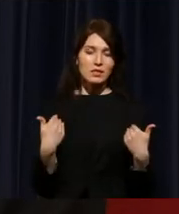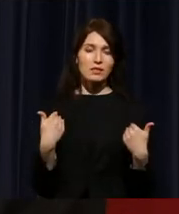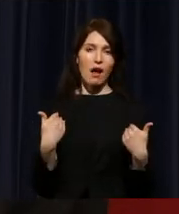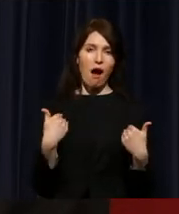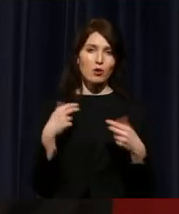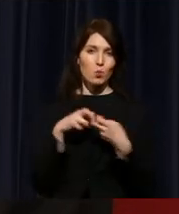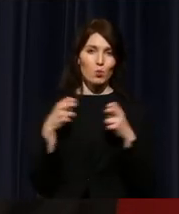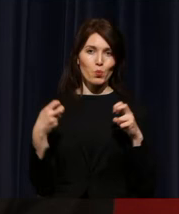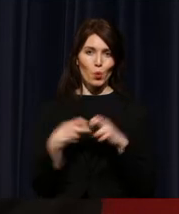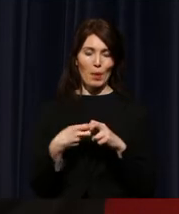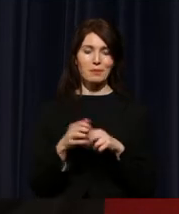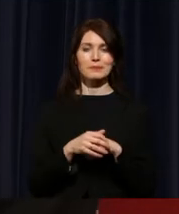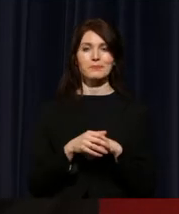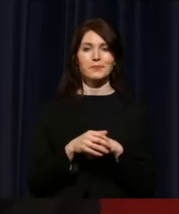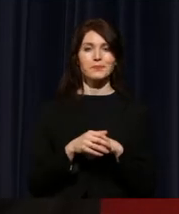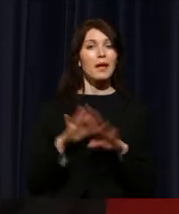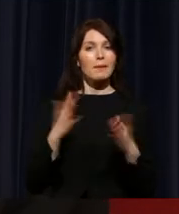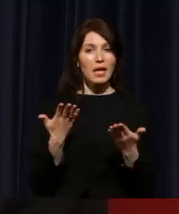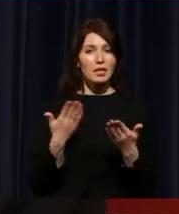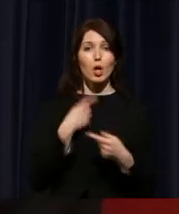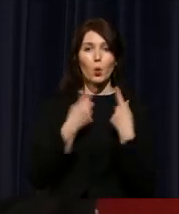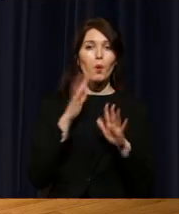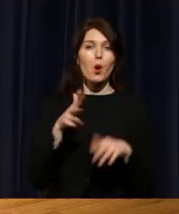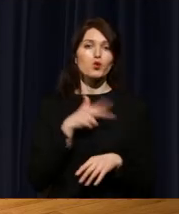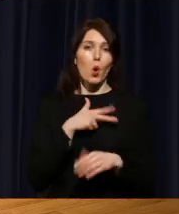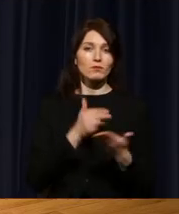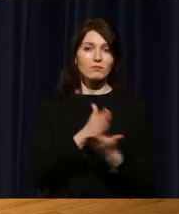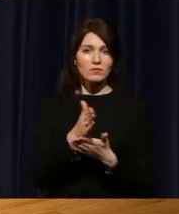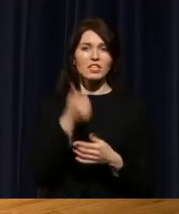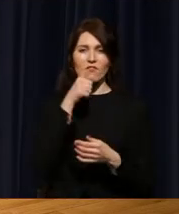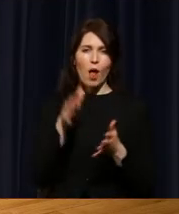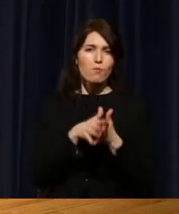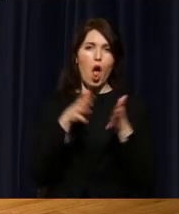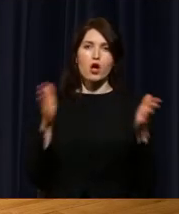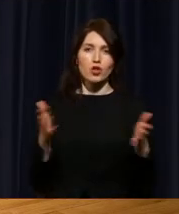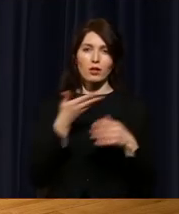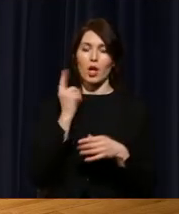fiziskās problēmas. Jā. Bet, nu, savukārt, ja runājam par sociālo, nu, tas ir vēl plašāk,